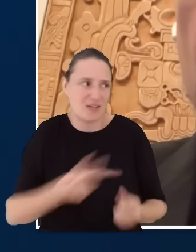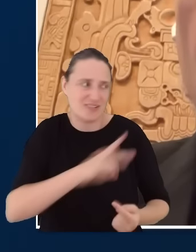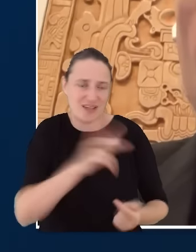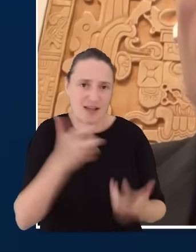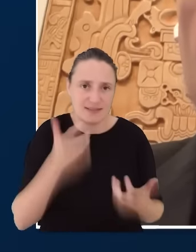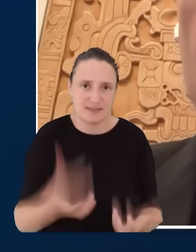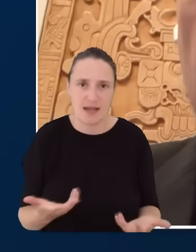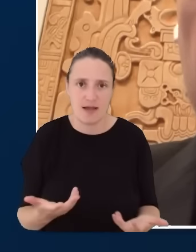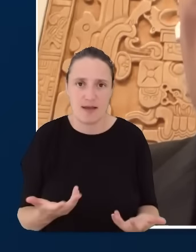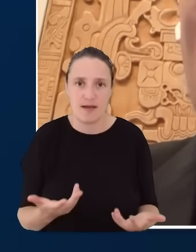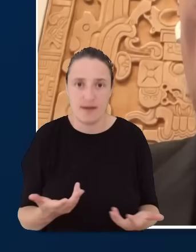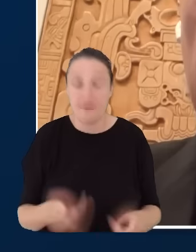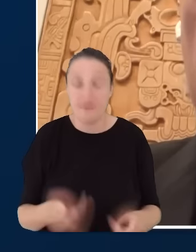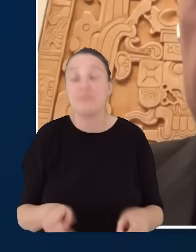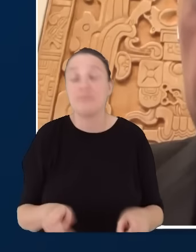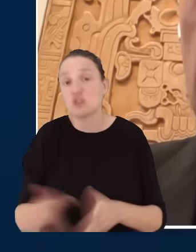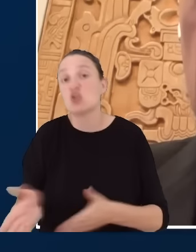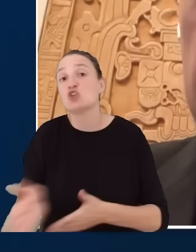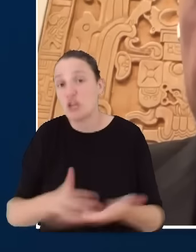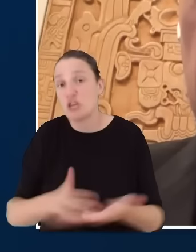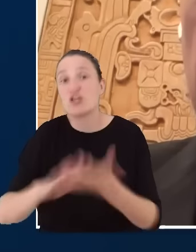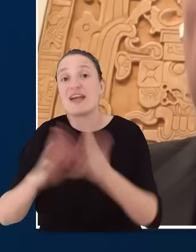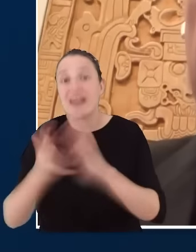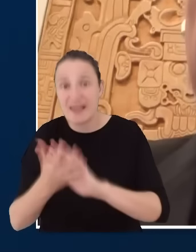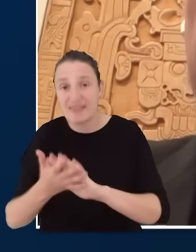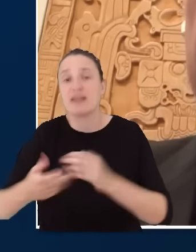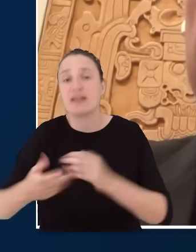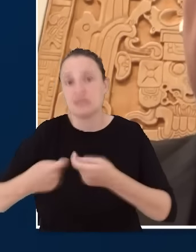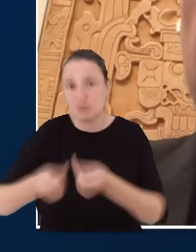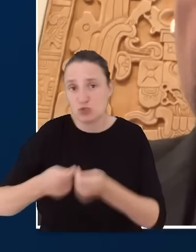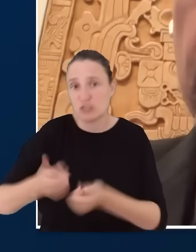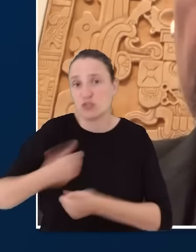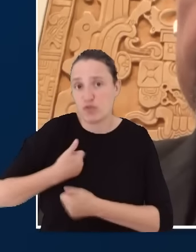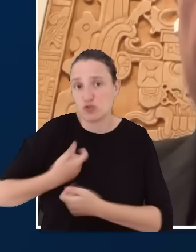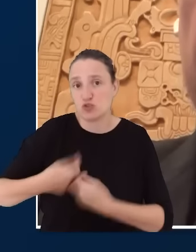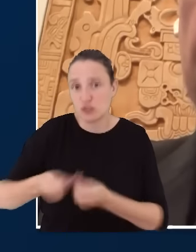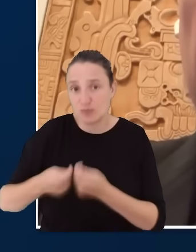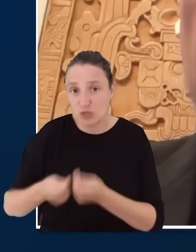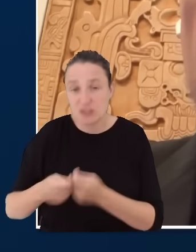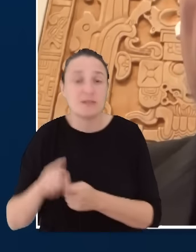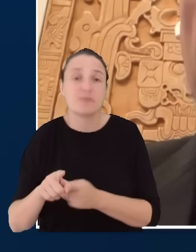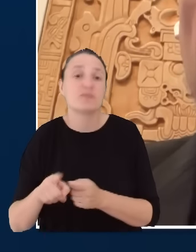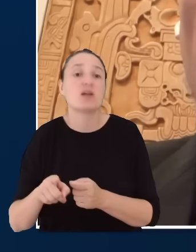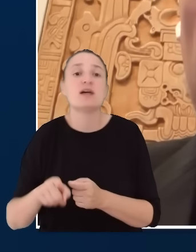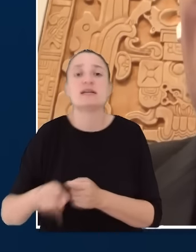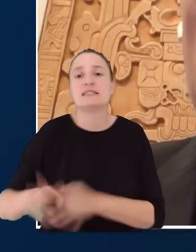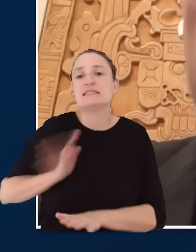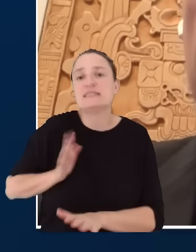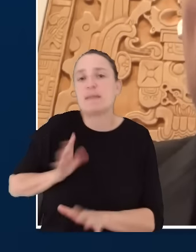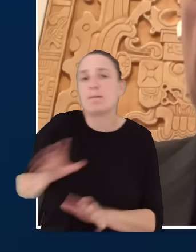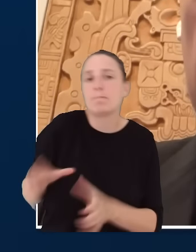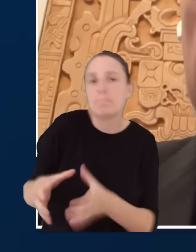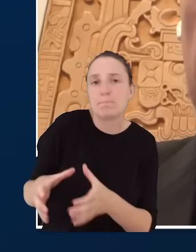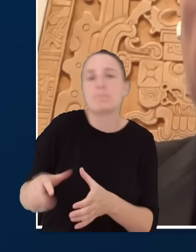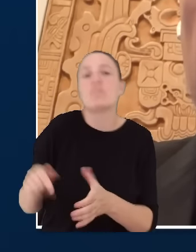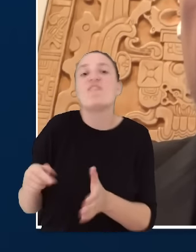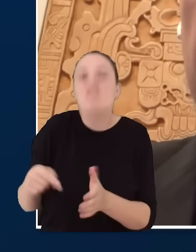Kawałek tego tortu dużego, globalnego, nie tylko polskiego, dla siebie zabezpieczyć właśnie